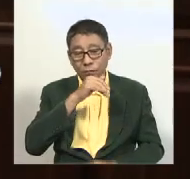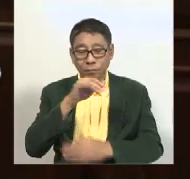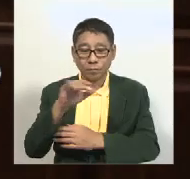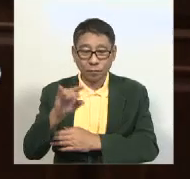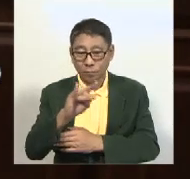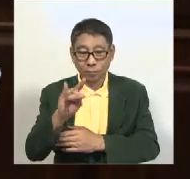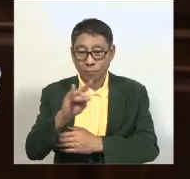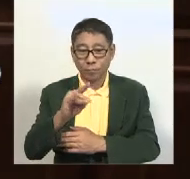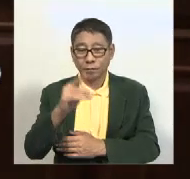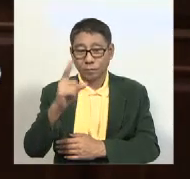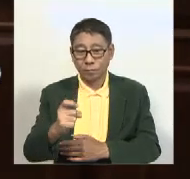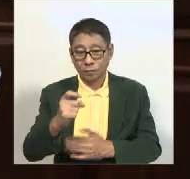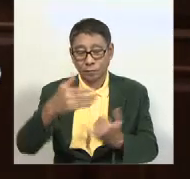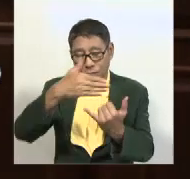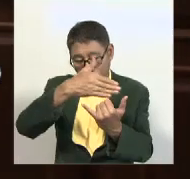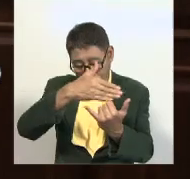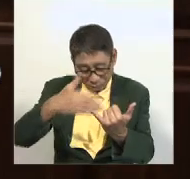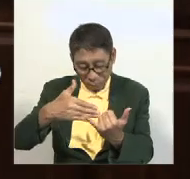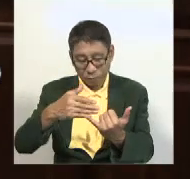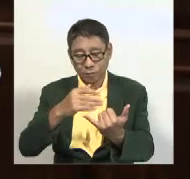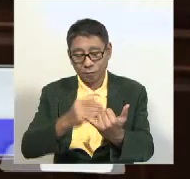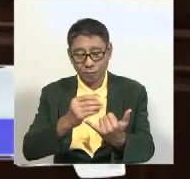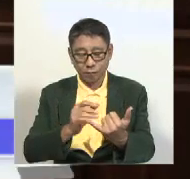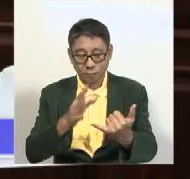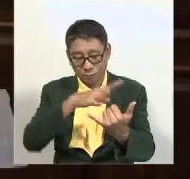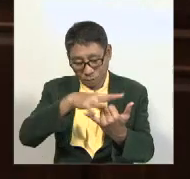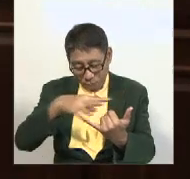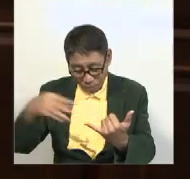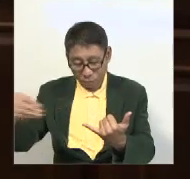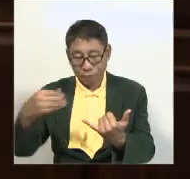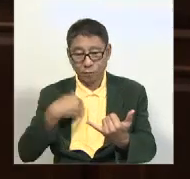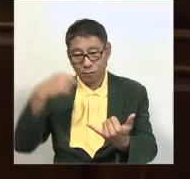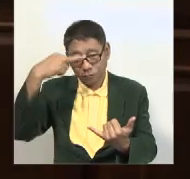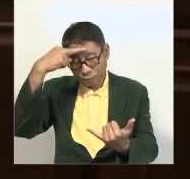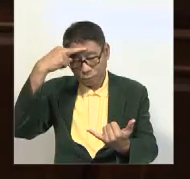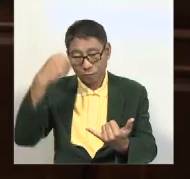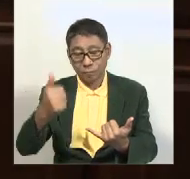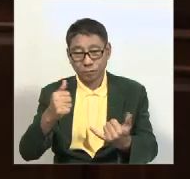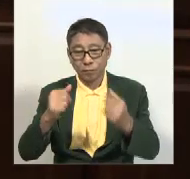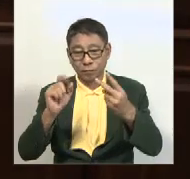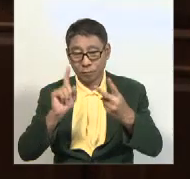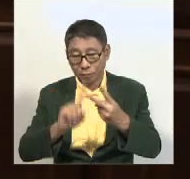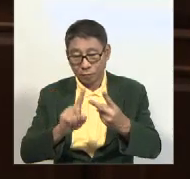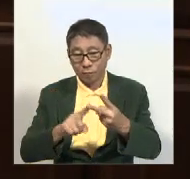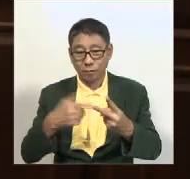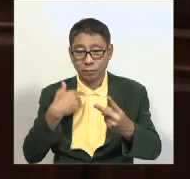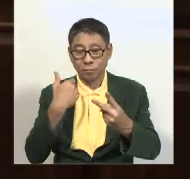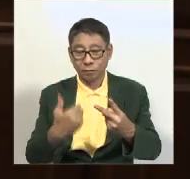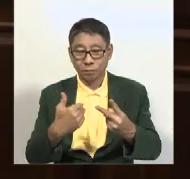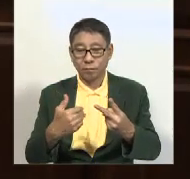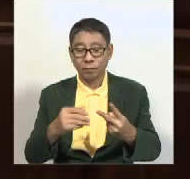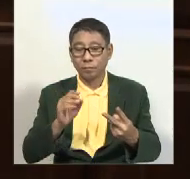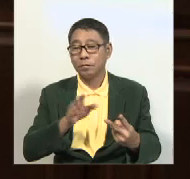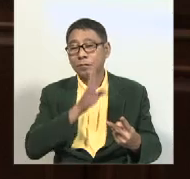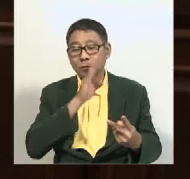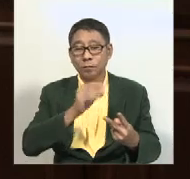ที่เสียชีวิตหรือเอามาชำแหละเพราะว่าเราอาจจะติดเชื้อจากการชำแหละก็เป็นได้ส่วนที่สองก็คือพยายามเขาเรียกว่าถ้าจะบริ